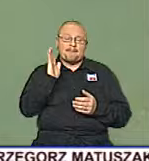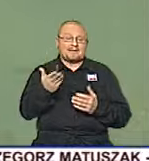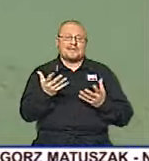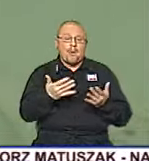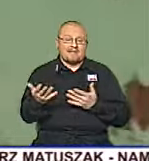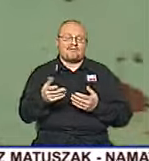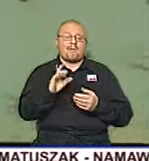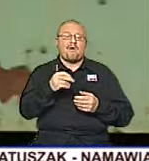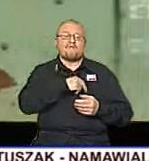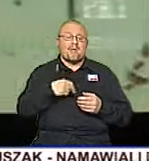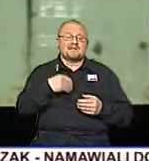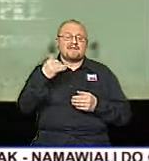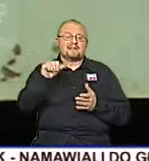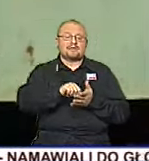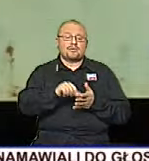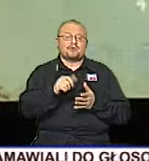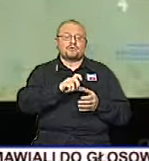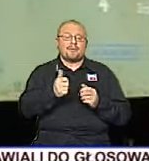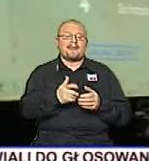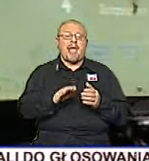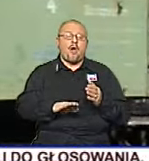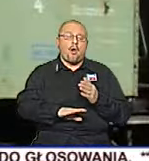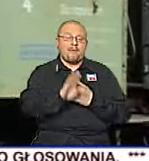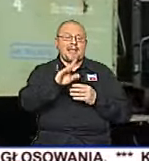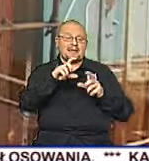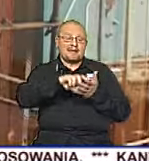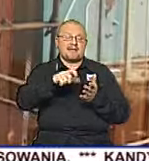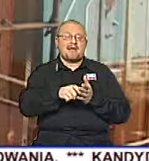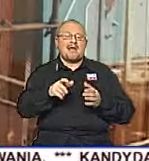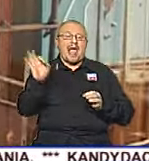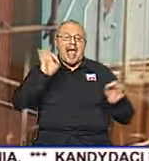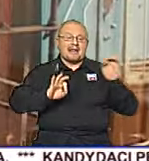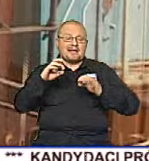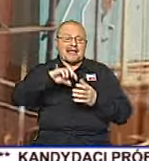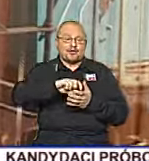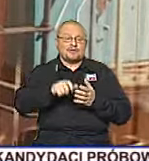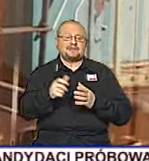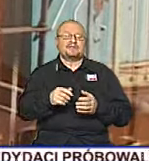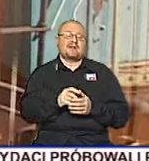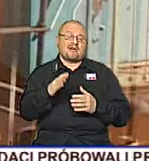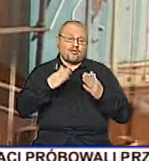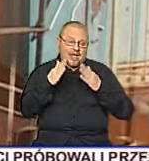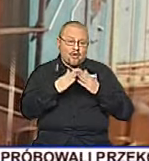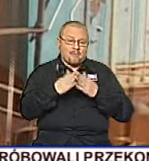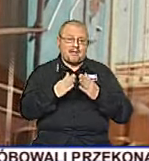ponieważ w Polsce więcej środków przeznacza się na obiekty architektoniczne. Takie zabytki jak lokomotywy muszą